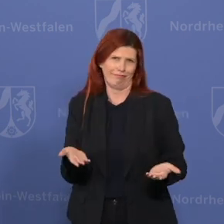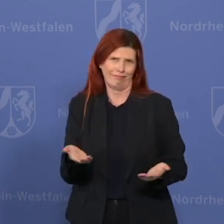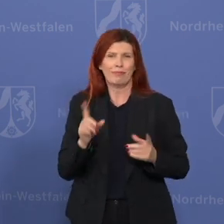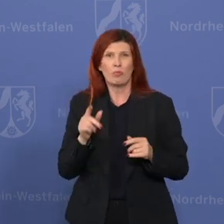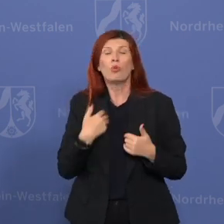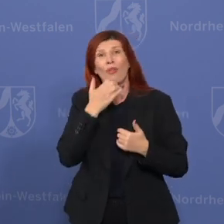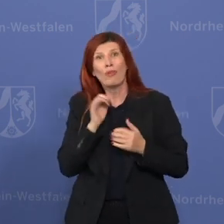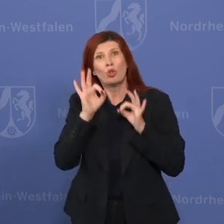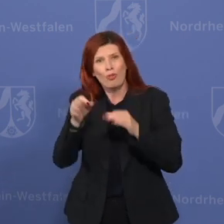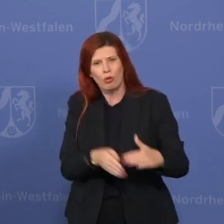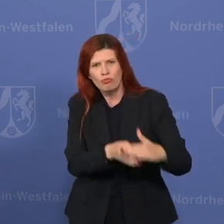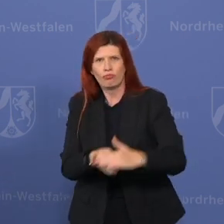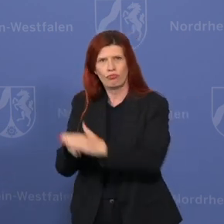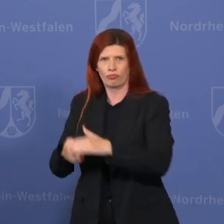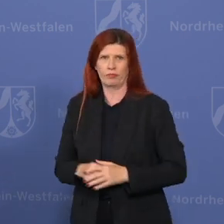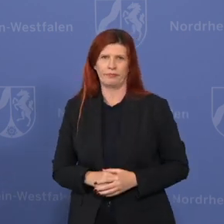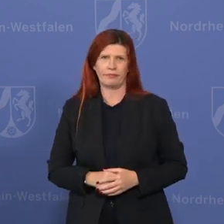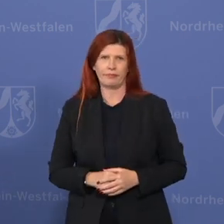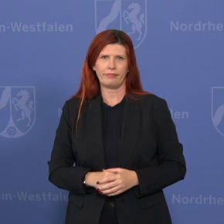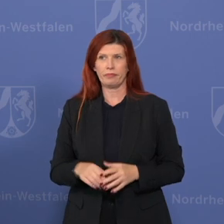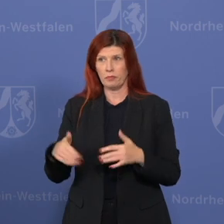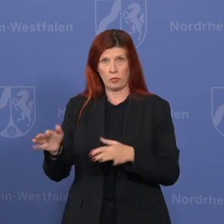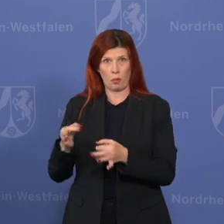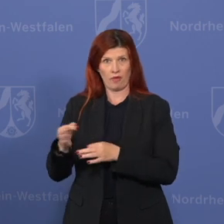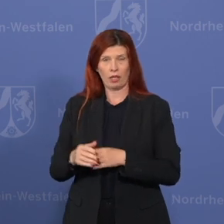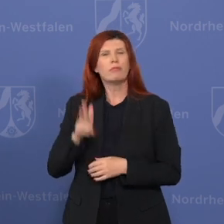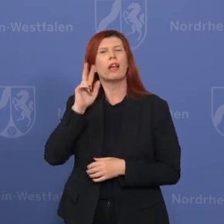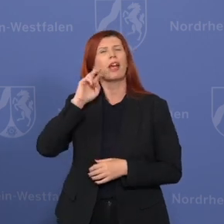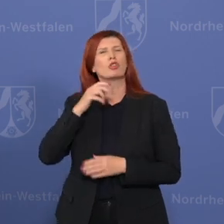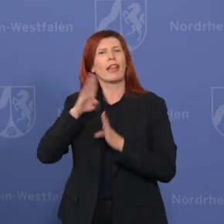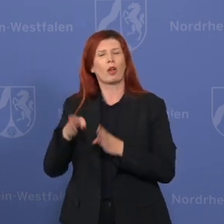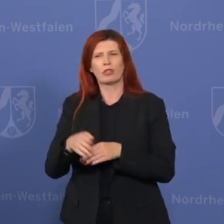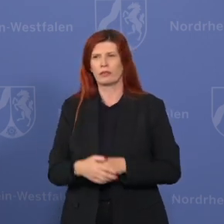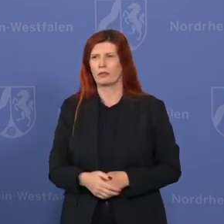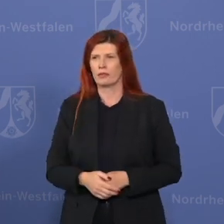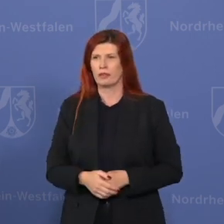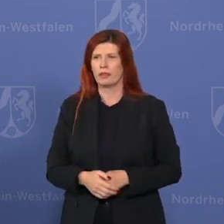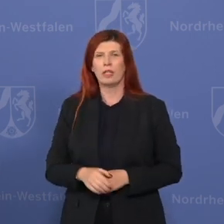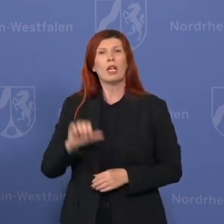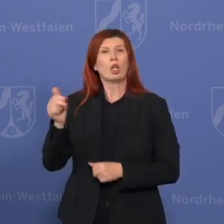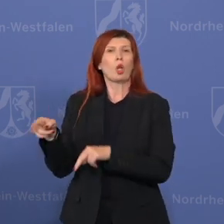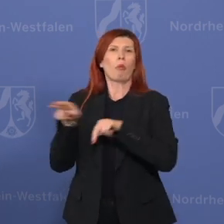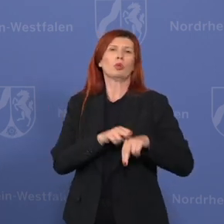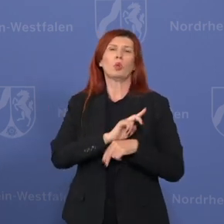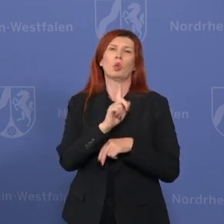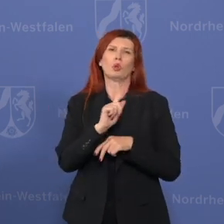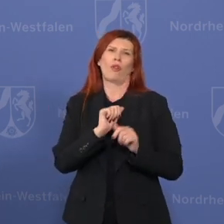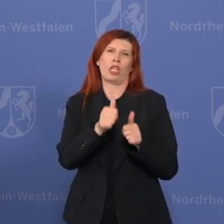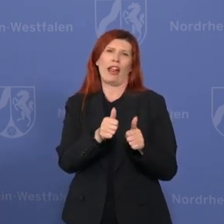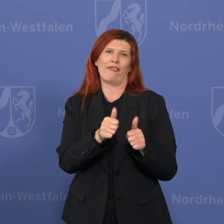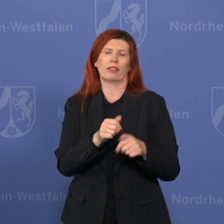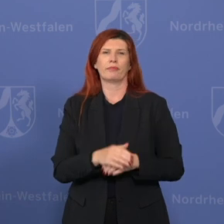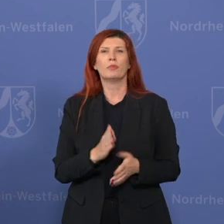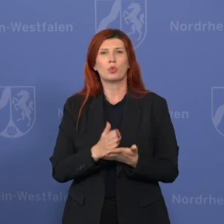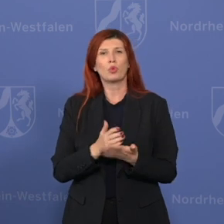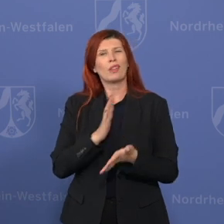wird. Gibt es hier noch weitere Fragen? Herr Steinhäuser nochmal. Nochmal zu der Soforthilfe. Sie haben jetzt gesagt, über